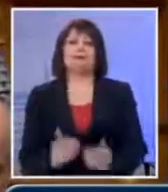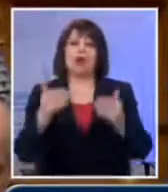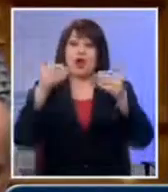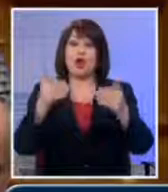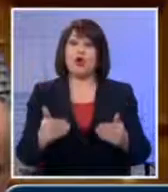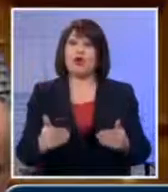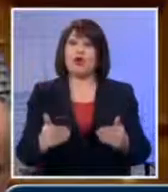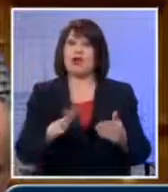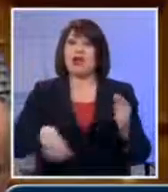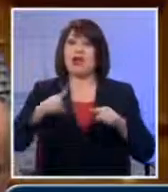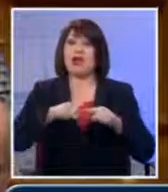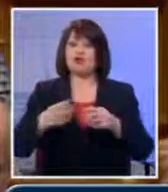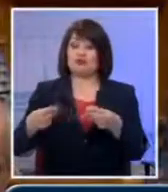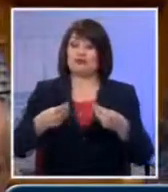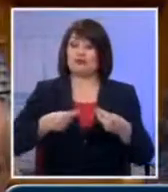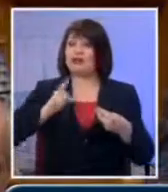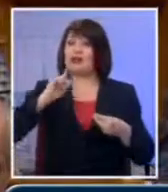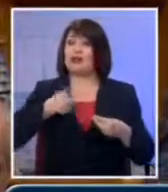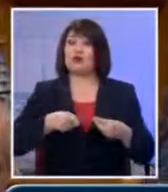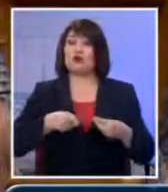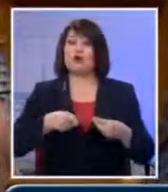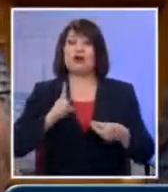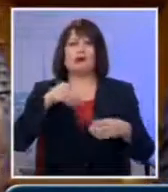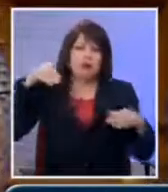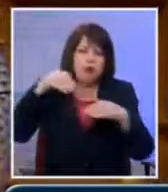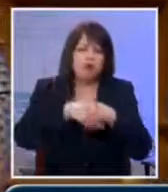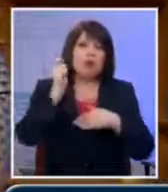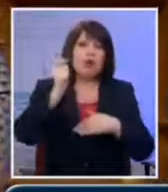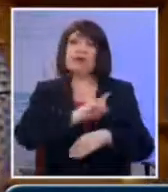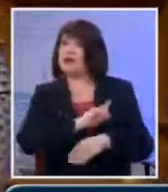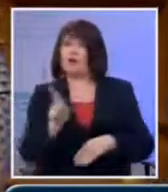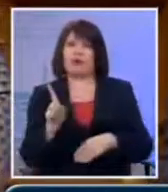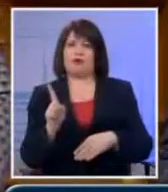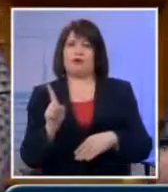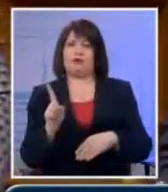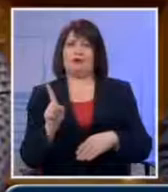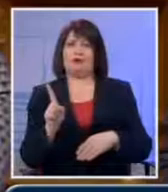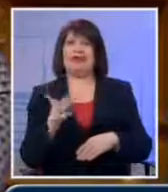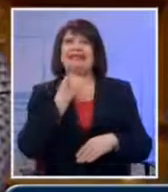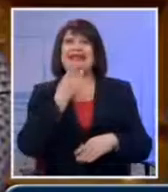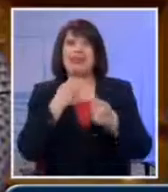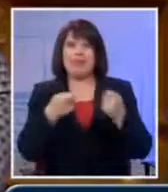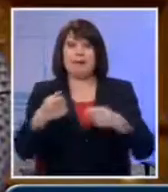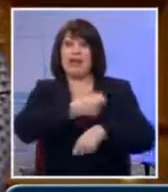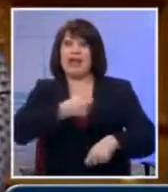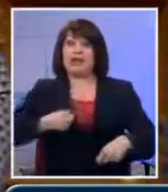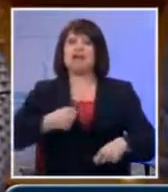λαϊκής εντολής είναι όχι άλλη ηφαισιακή πολιτική, όχι άλλα σκληρά μέτρα